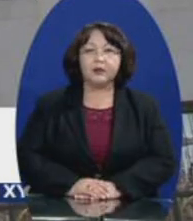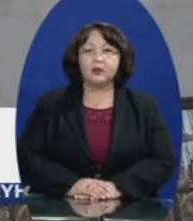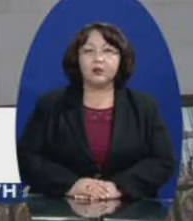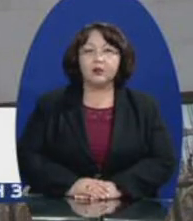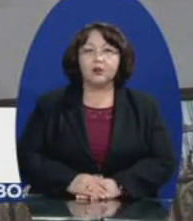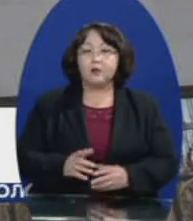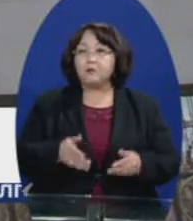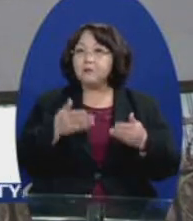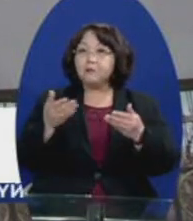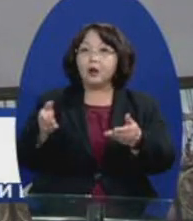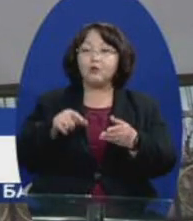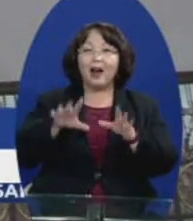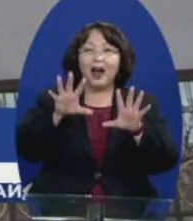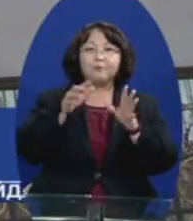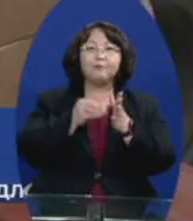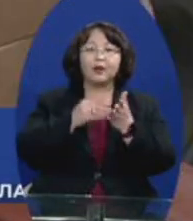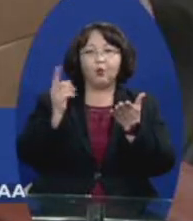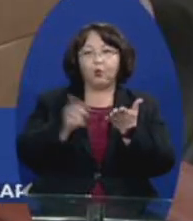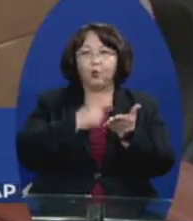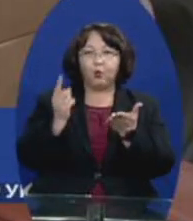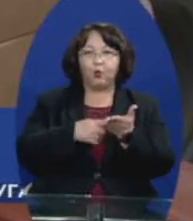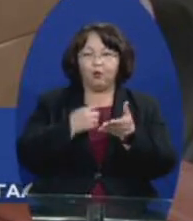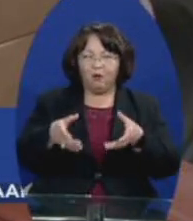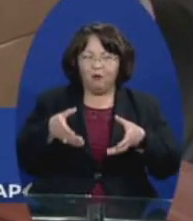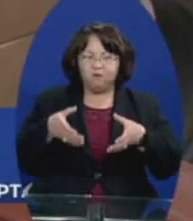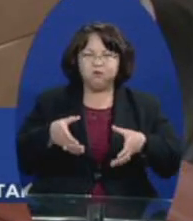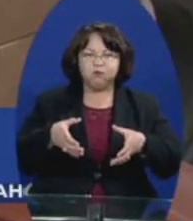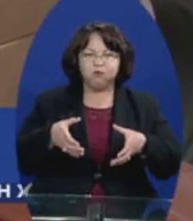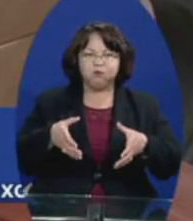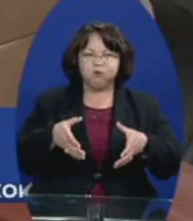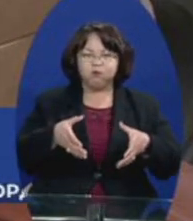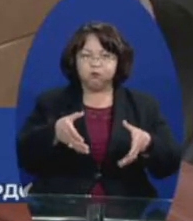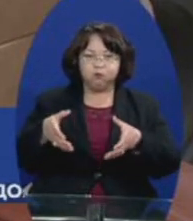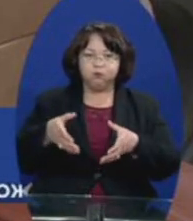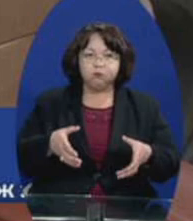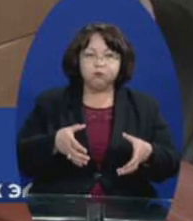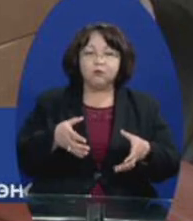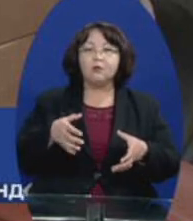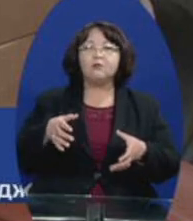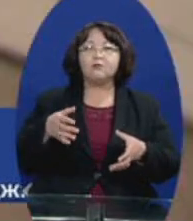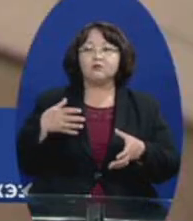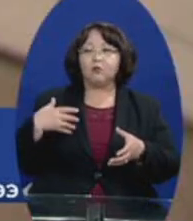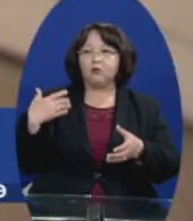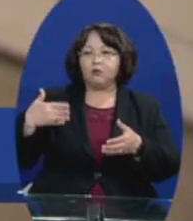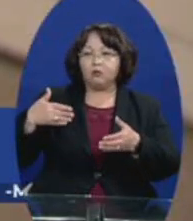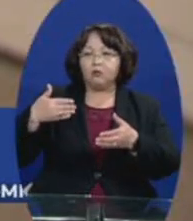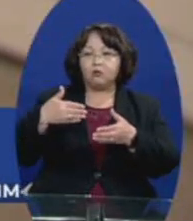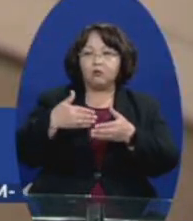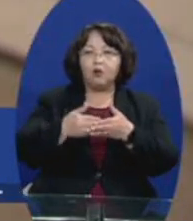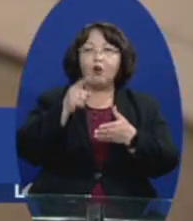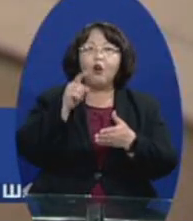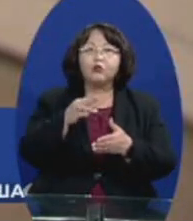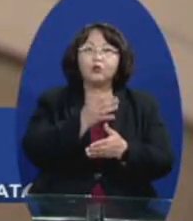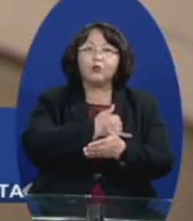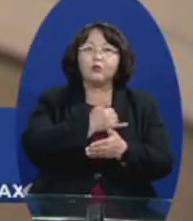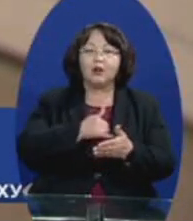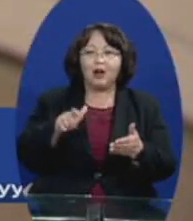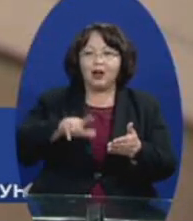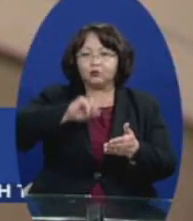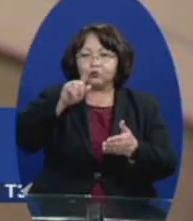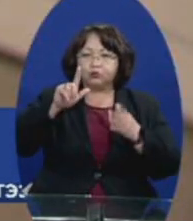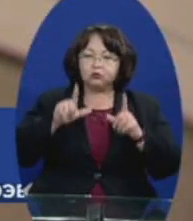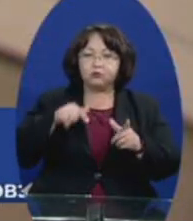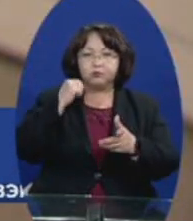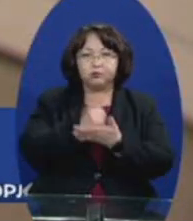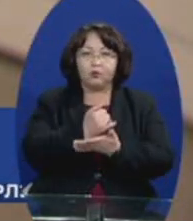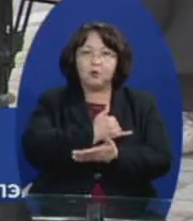Өнөөдөр хүлээлгэж өгсөн 10,000 хуудас баримтжигт нийслэлийн үе үеийн удирдлагуудын газар олголтын мэдээлэл барилга байгууламжийг хүлээж авсан улсын комиссийн гишүүдийн